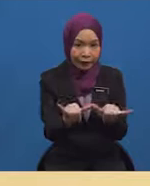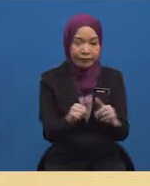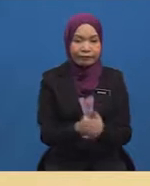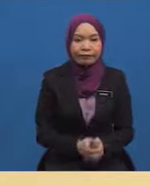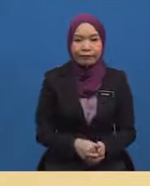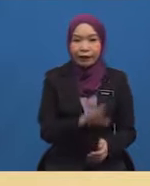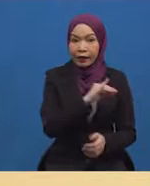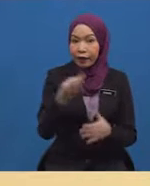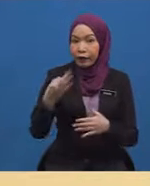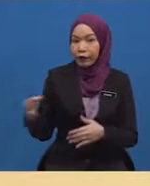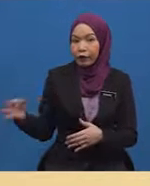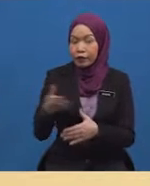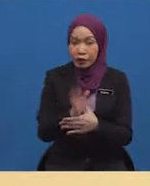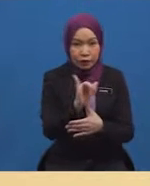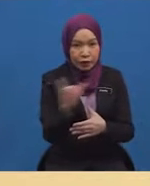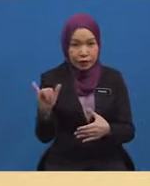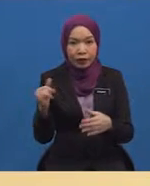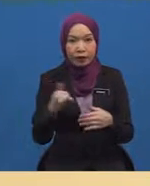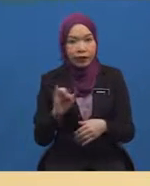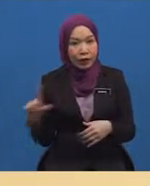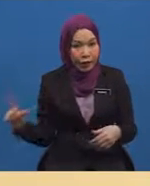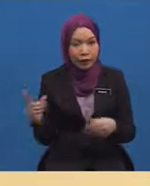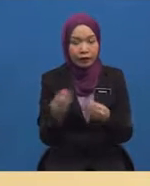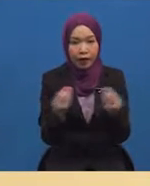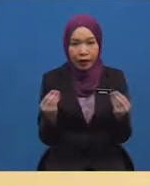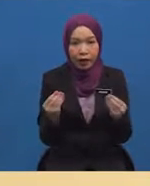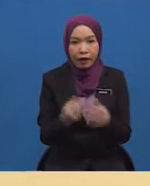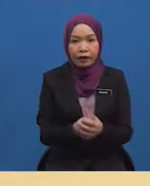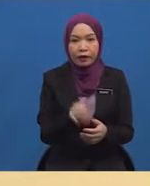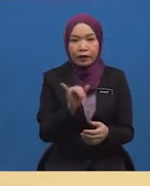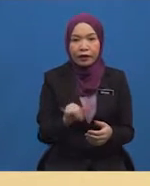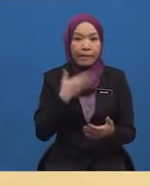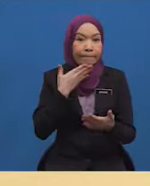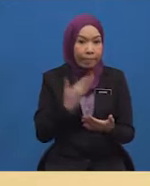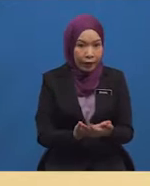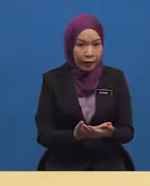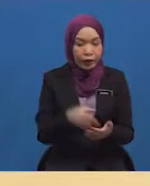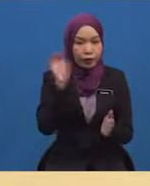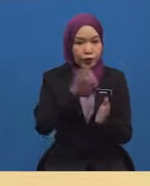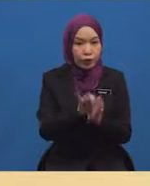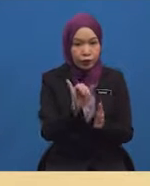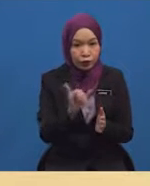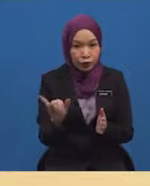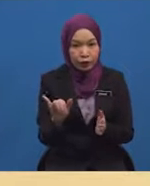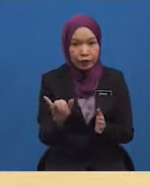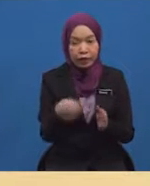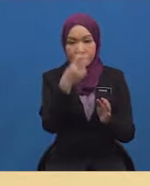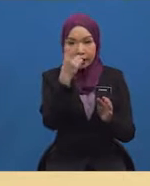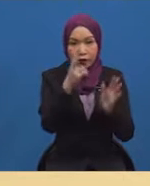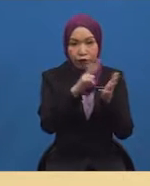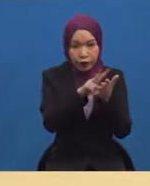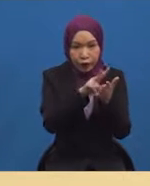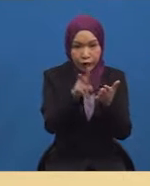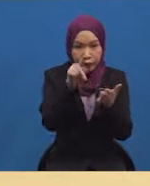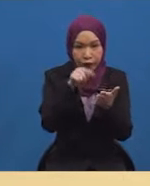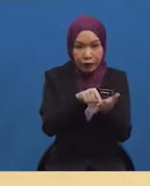tanah. Tanah yang subur seperti tanah alluvium, tanah cenozem, tanah lava base dan